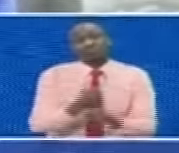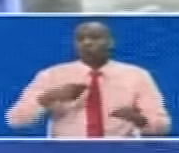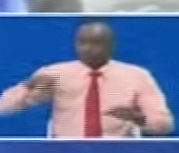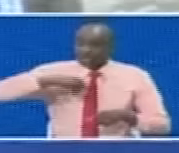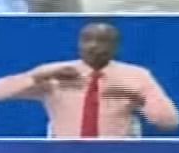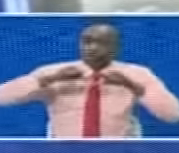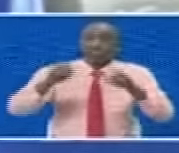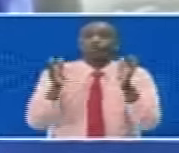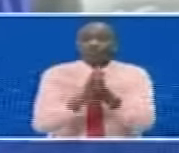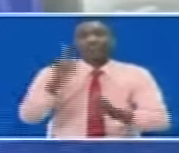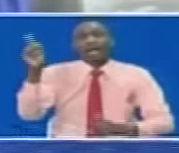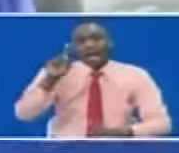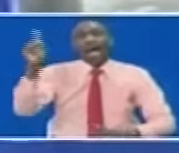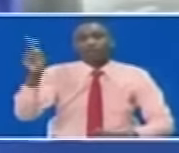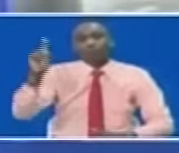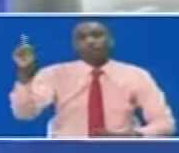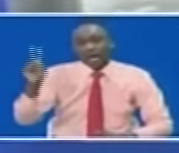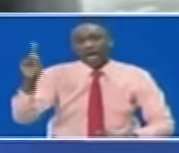tutaendelea vile vile